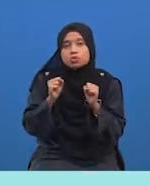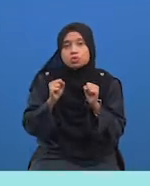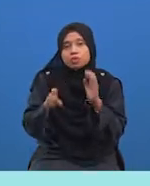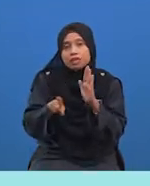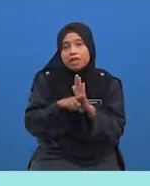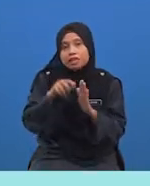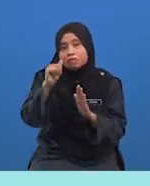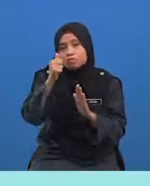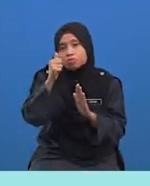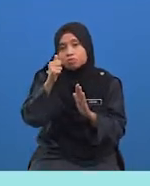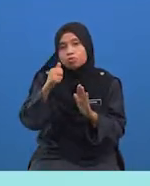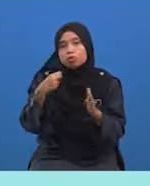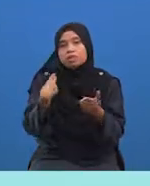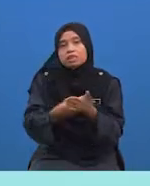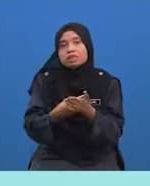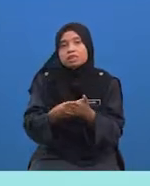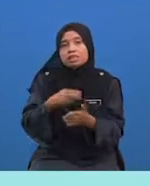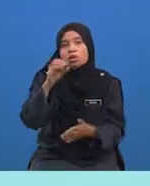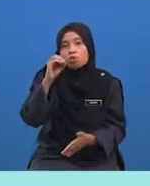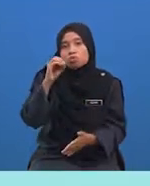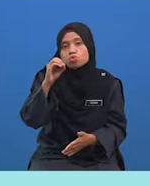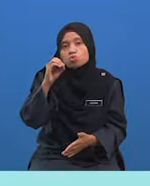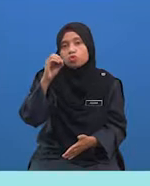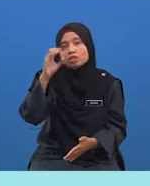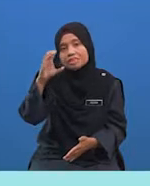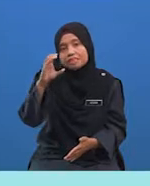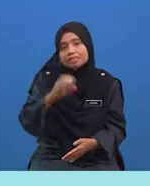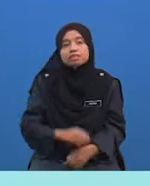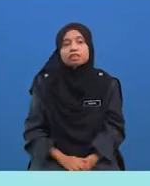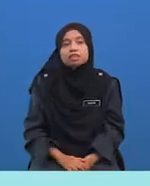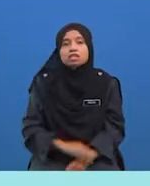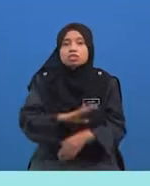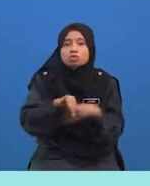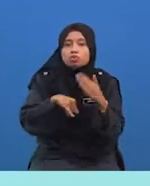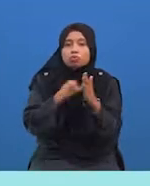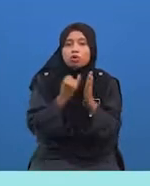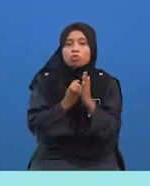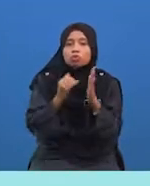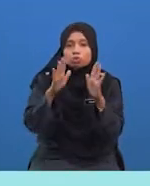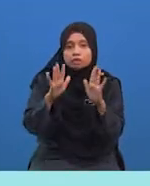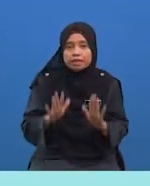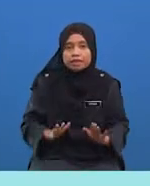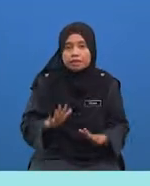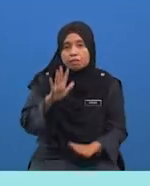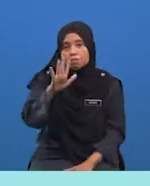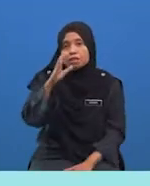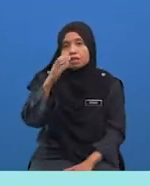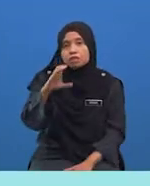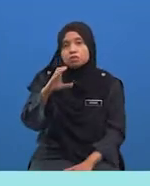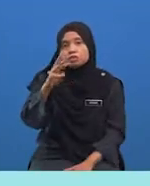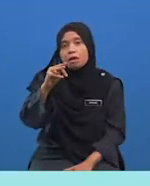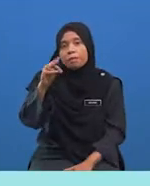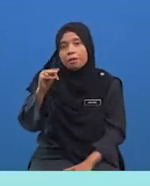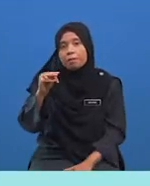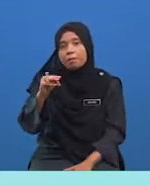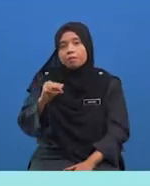negatif 10 darjah Celsius hingga 0 darjah Celsius. Jumlah hujan tahunan 500 mm